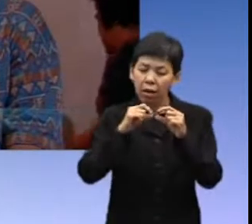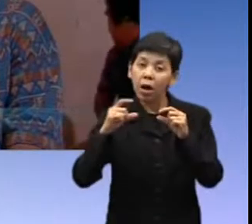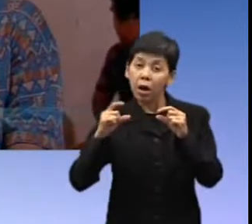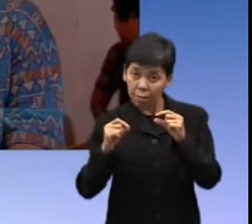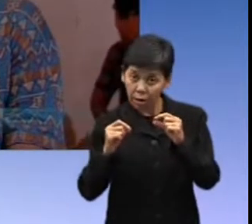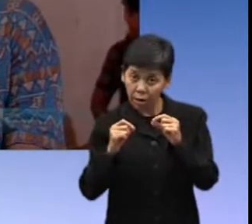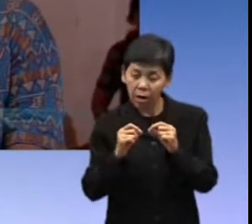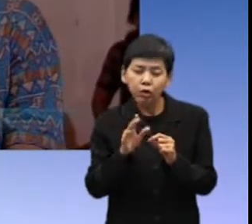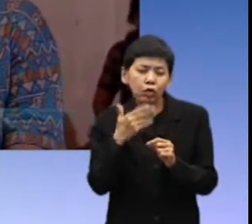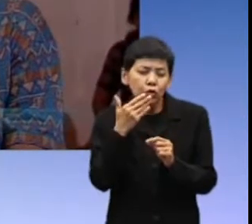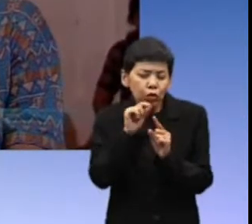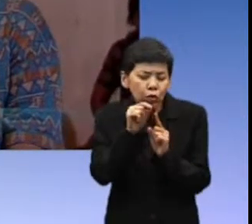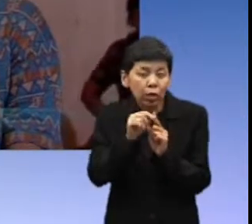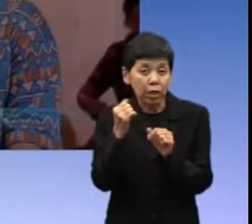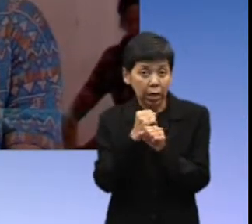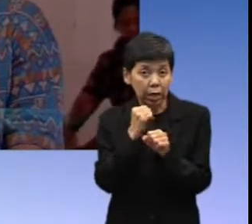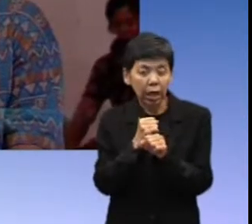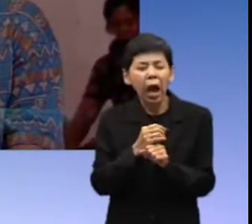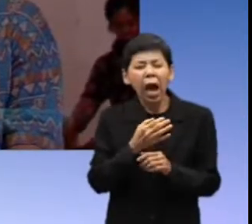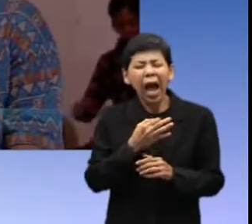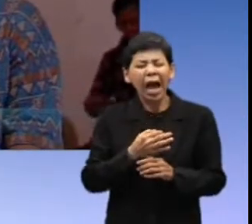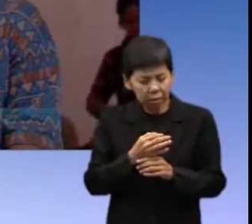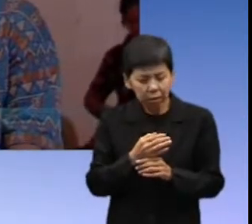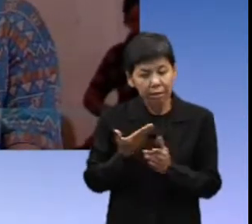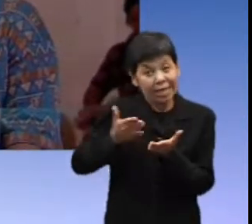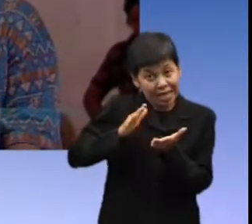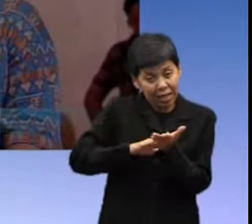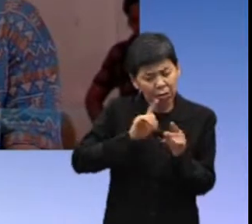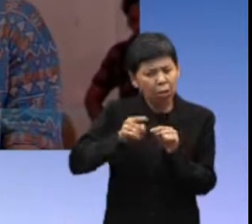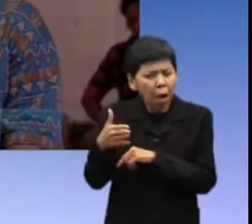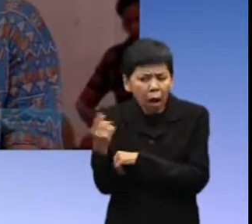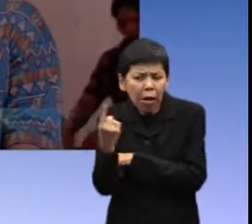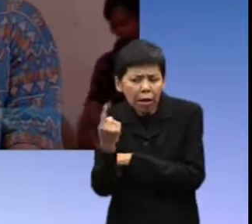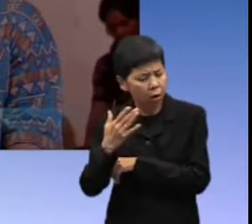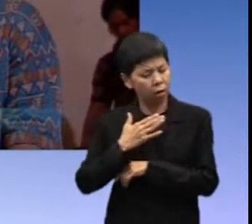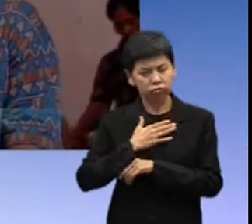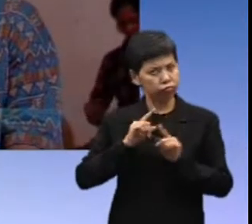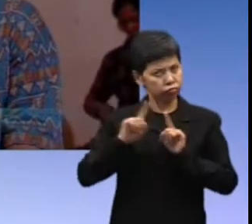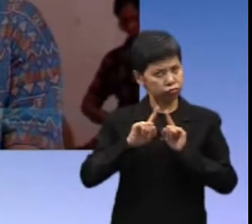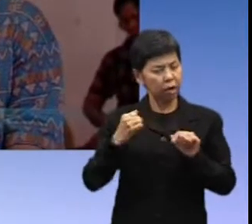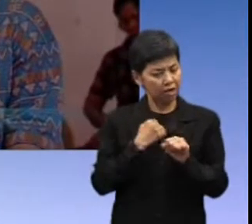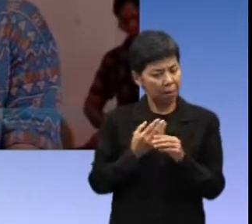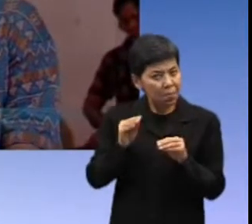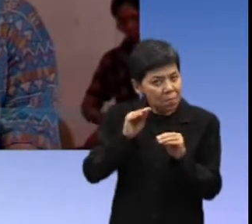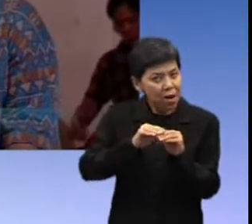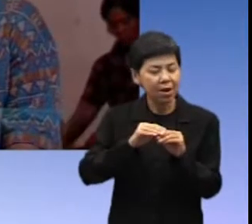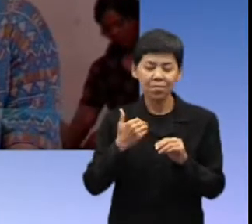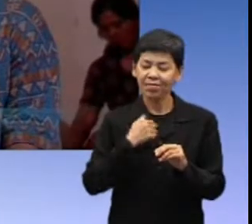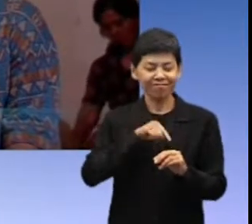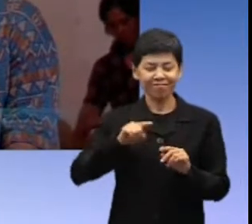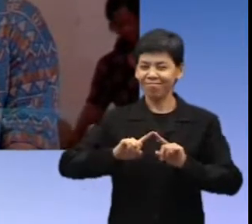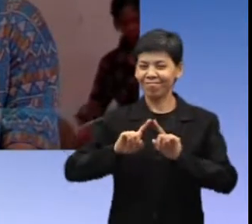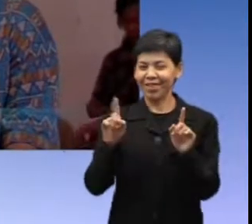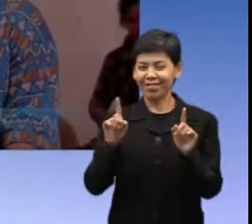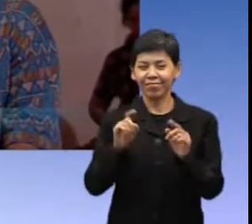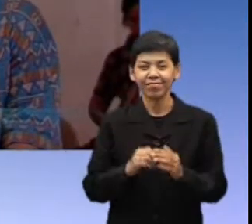พรากระเทียมพริกไทยเข้าไปนะคะแต่ที่อื่นเท่าที่ทราบดูจะเป็นเนื้อปลาล้วนๆจะไม่มีตัวนี้เข้ามาถึงแ